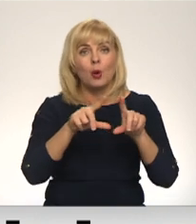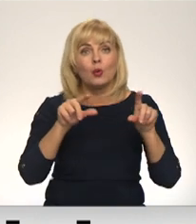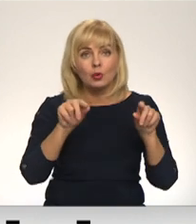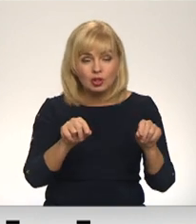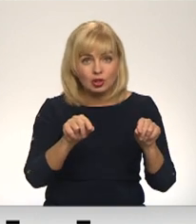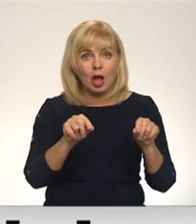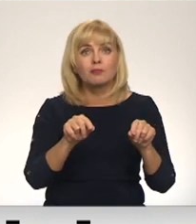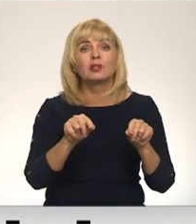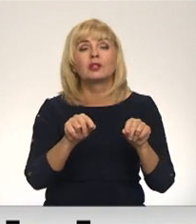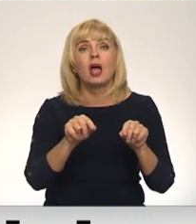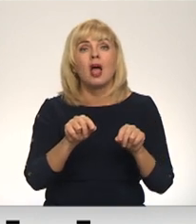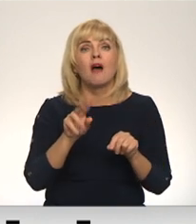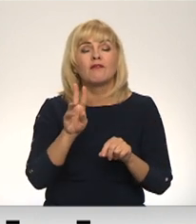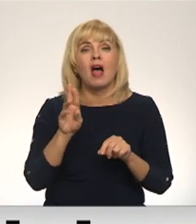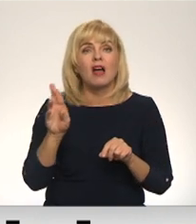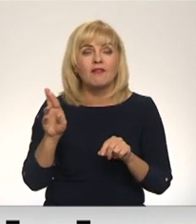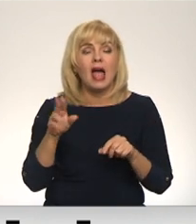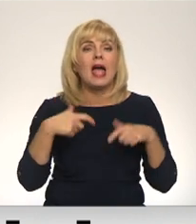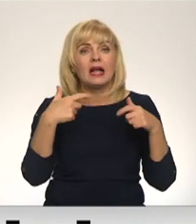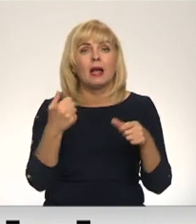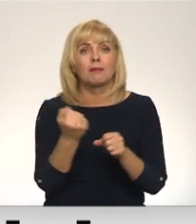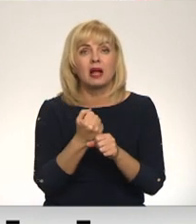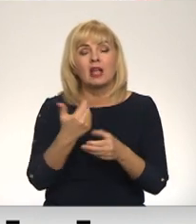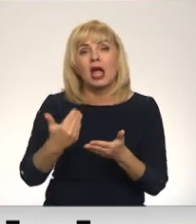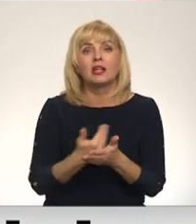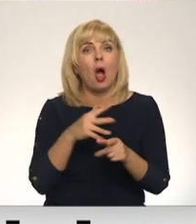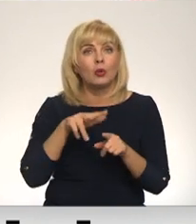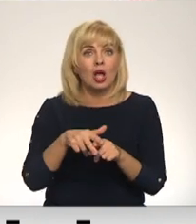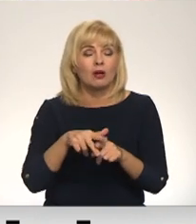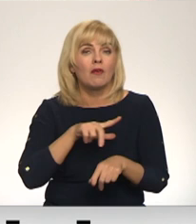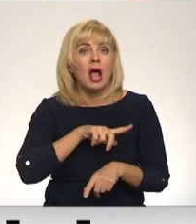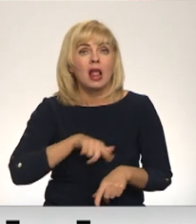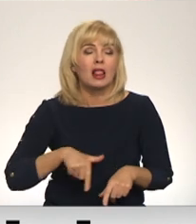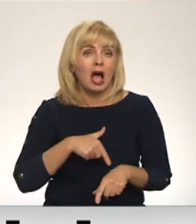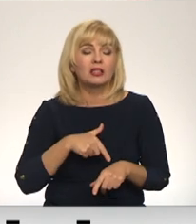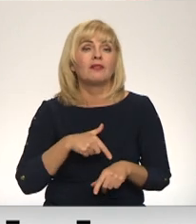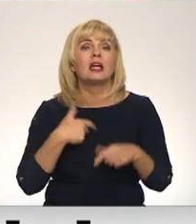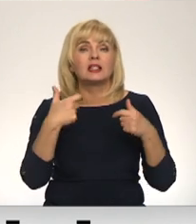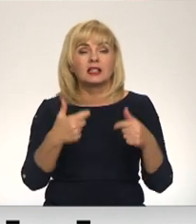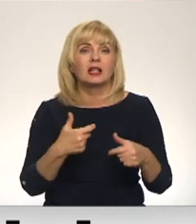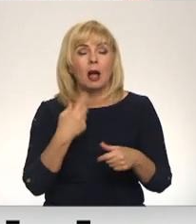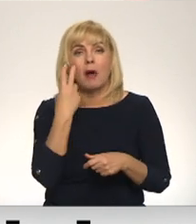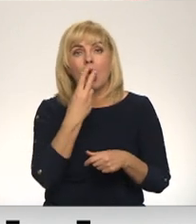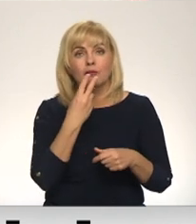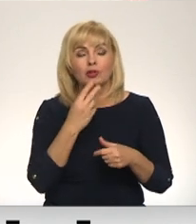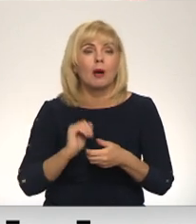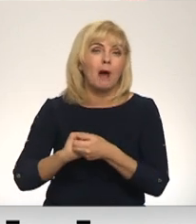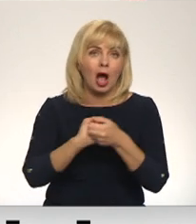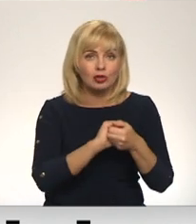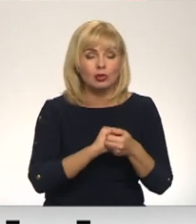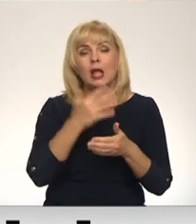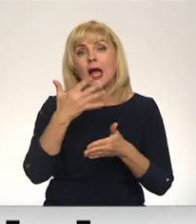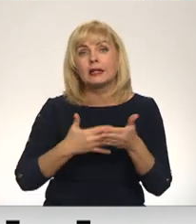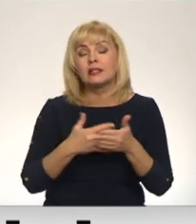VVV Recycling, kas ir riepas pārstrādāja Jaunjelgavā. Latvijas riepu apsaimniekošanas asociācijā skaidro, ka risinājumi